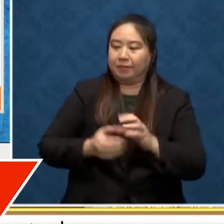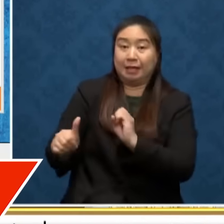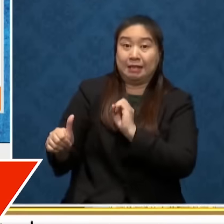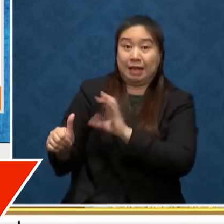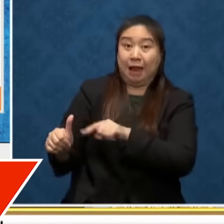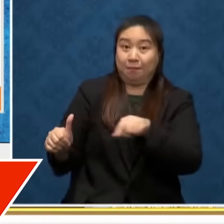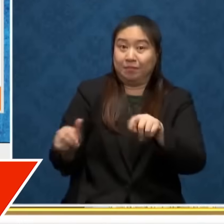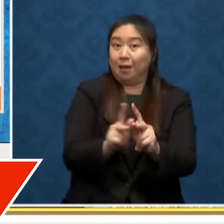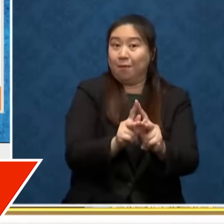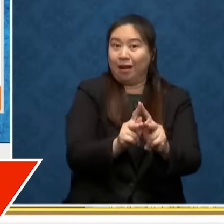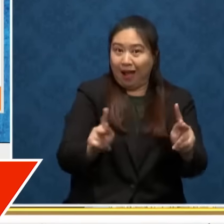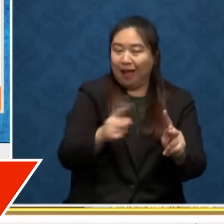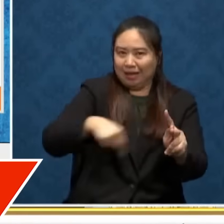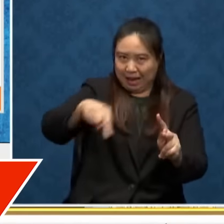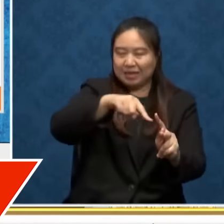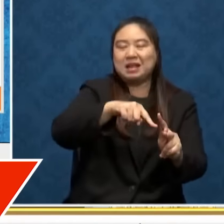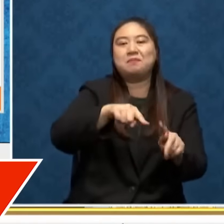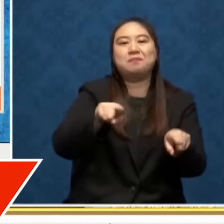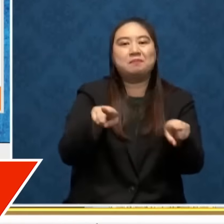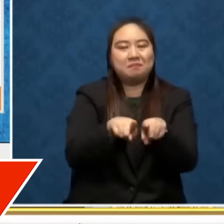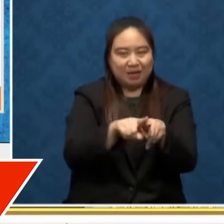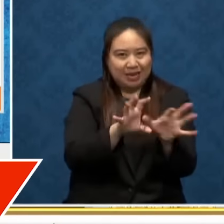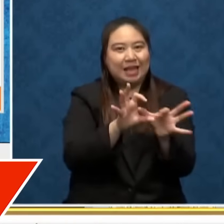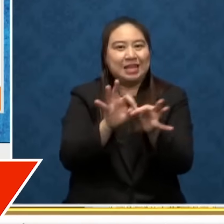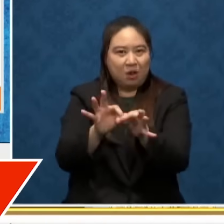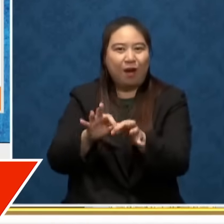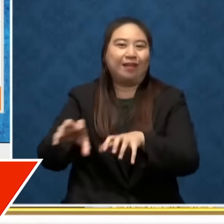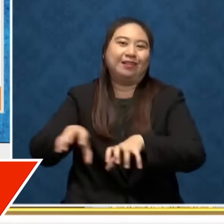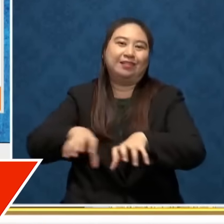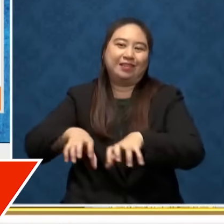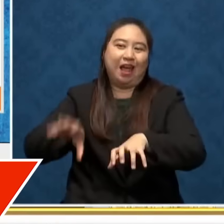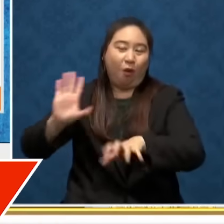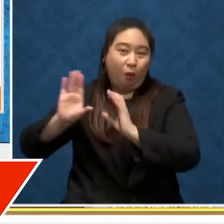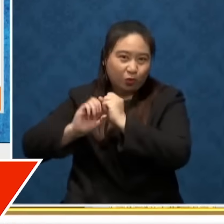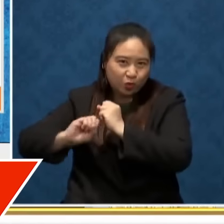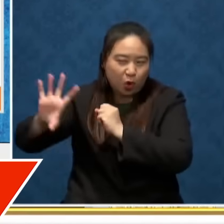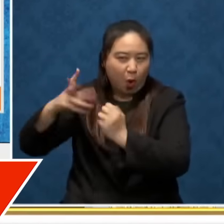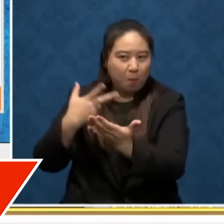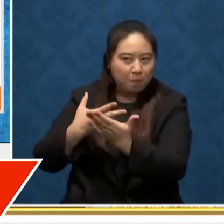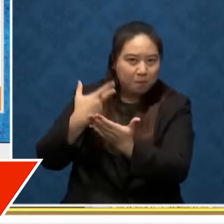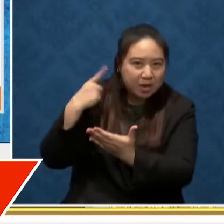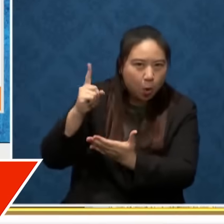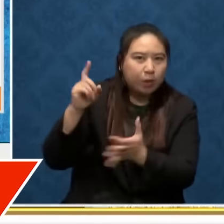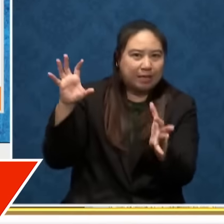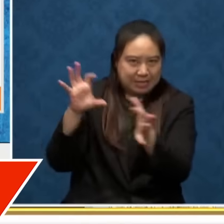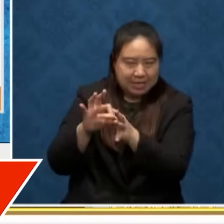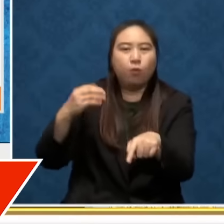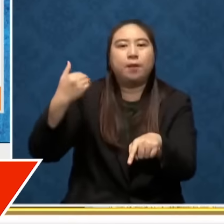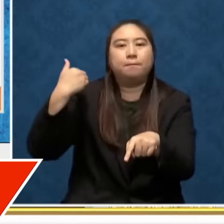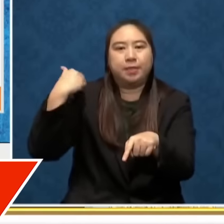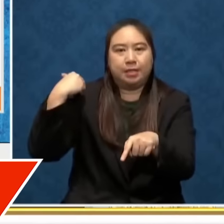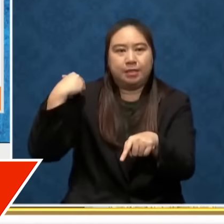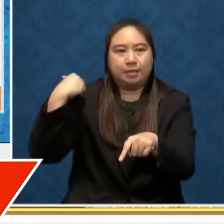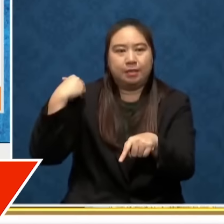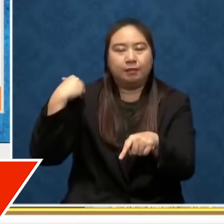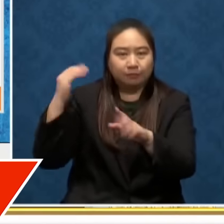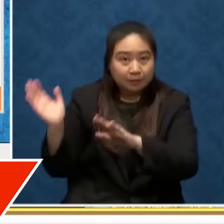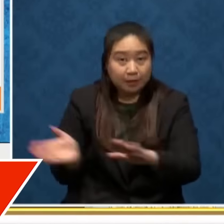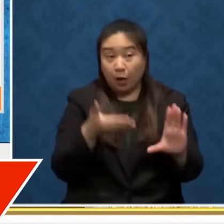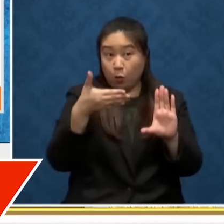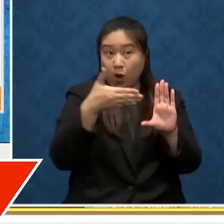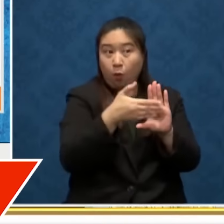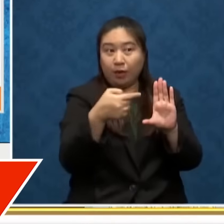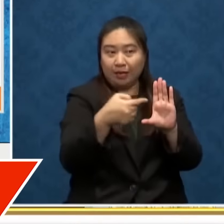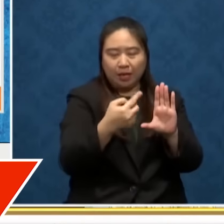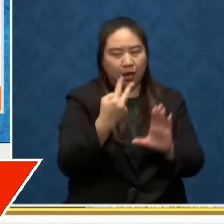ที่มีส่วนได้เสียในการดำเนินกิจการของกสทช.นะครับ ผมอยากชวนดูอีกสไลด์หนึ่งข้อกังวลเ